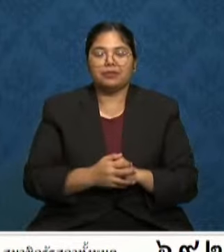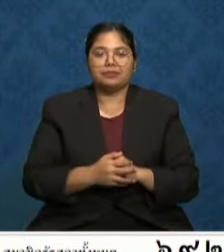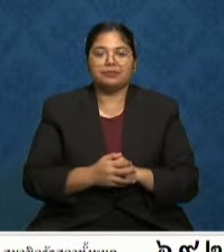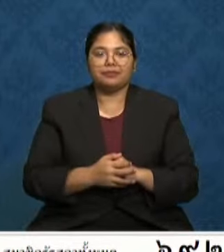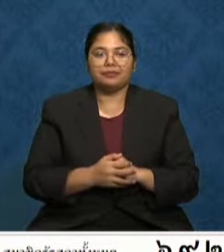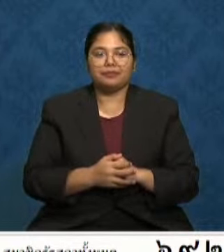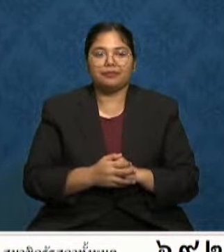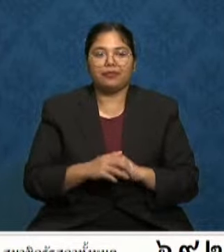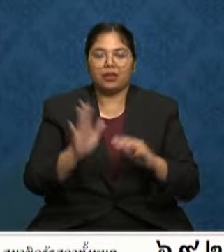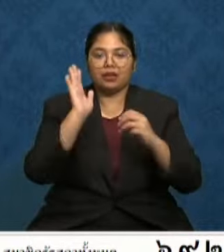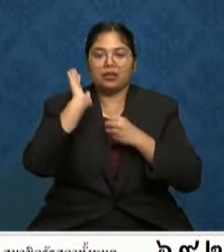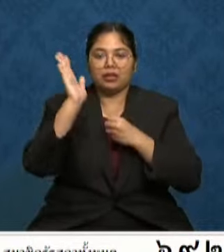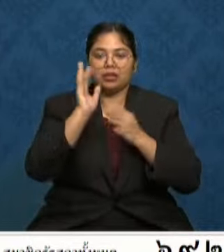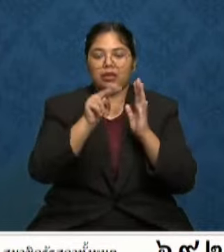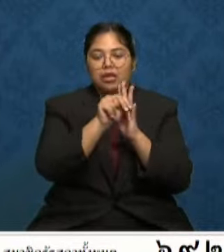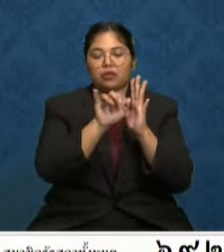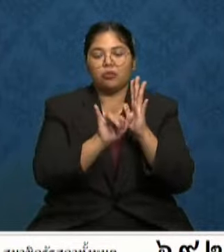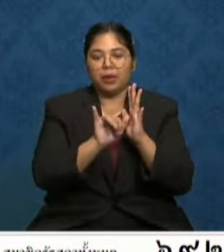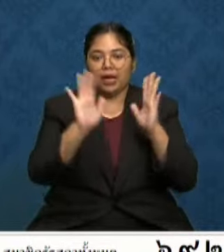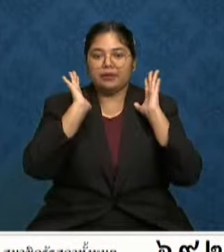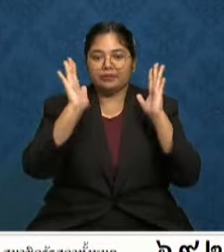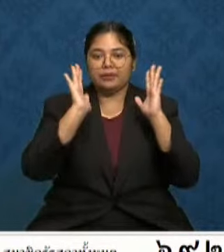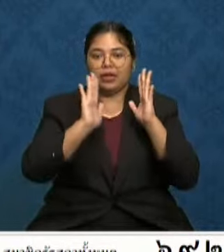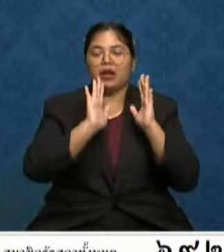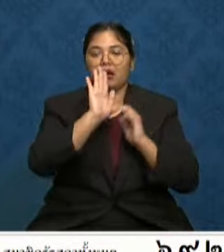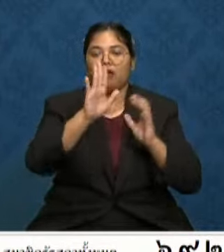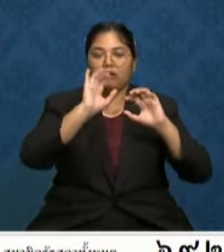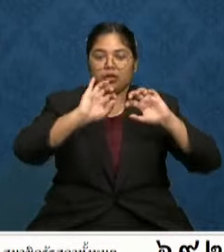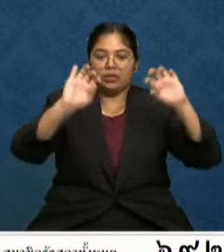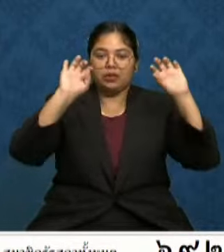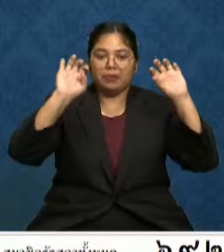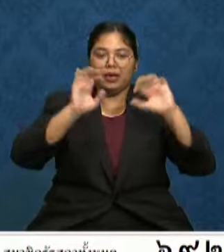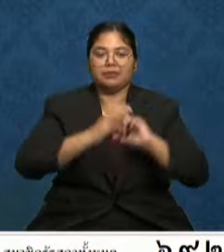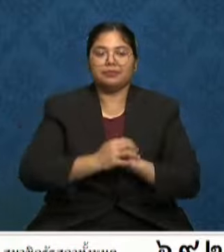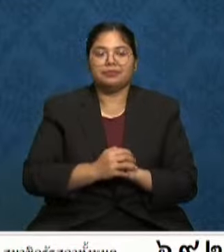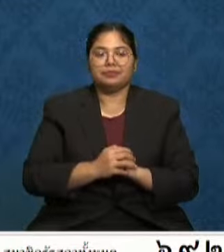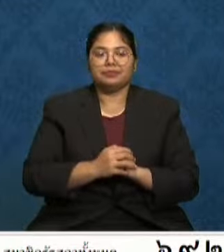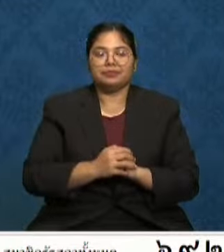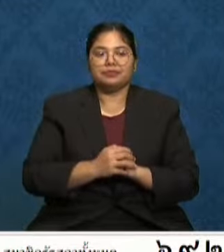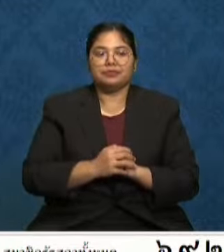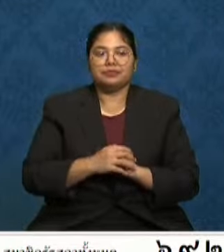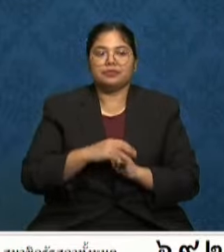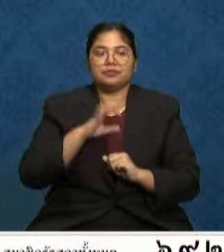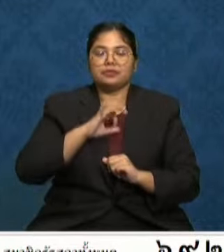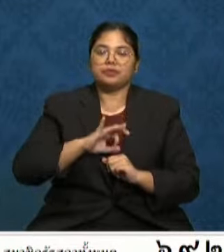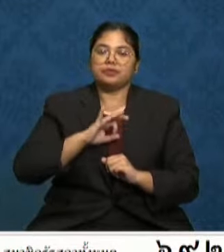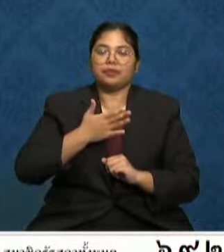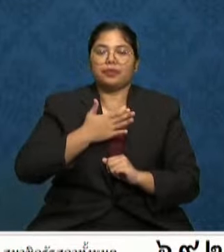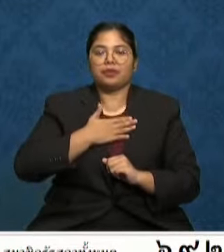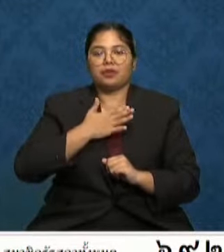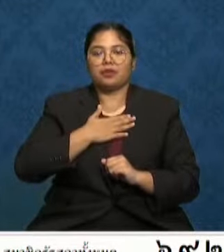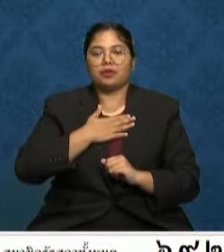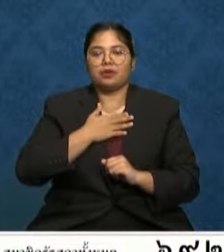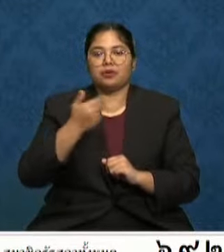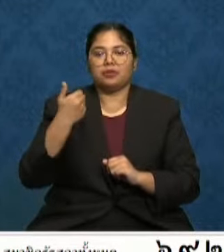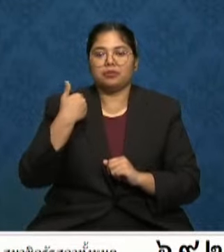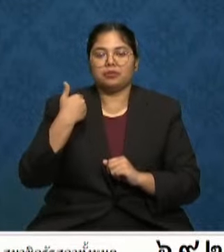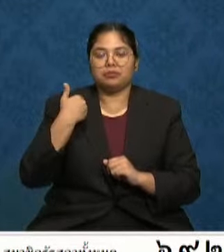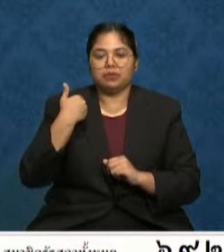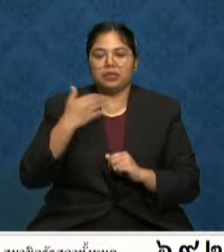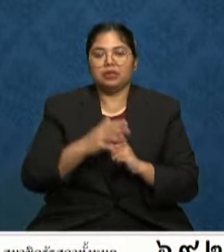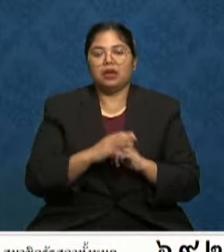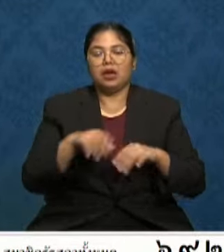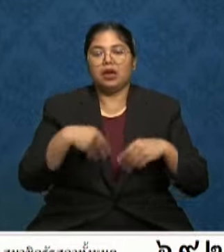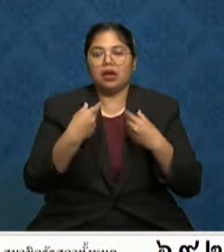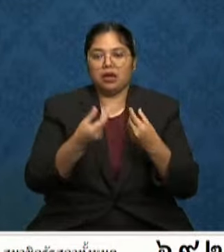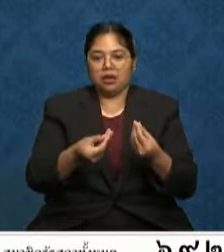ทะแหงนยยุบายตดสภาของรฐบาทโดยเจตนรมของรธรรนูนและวิถีของปชาทิป